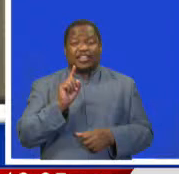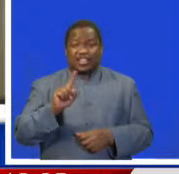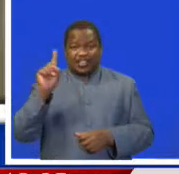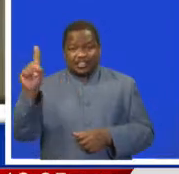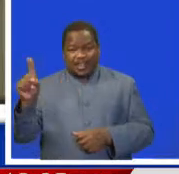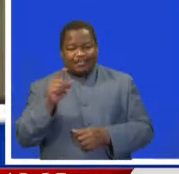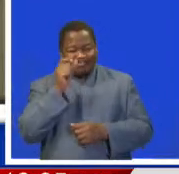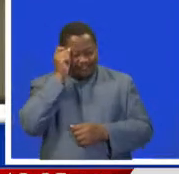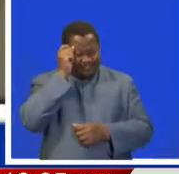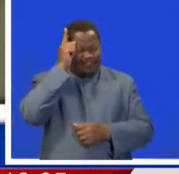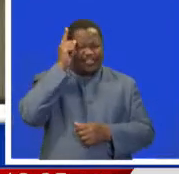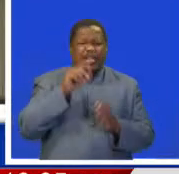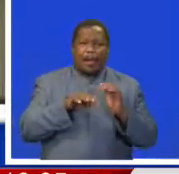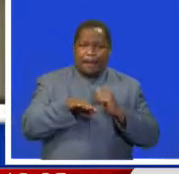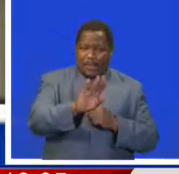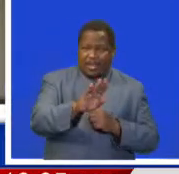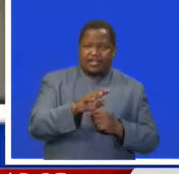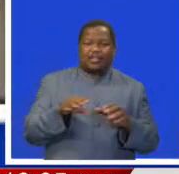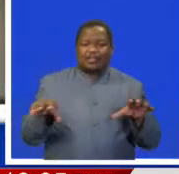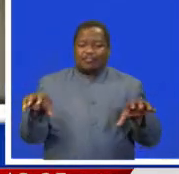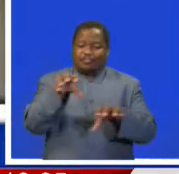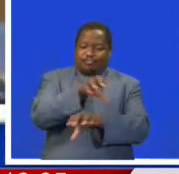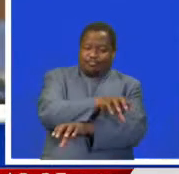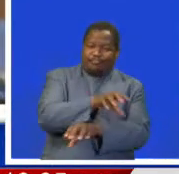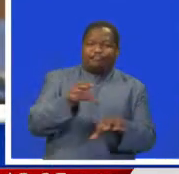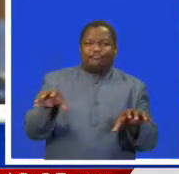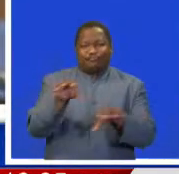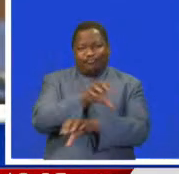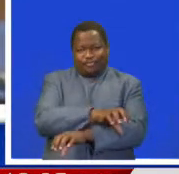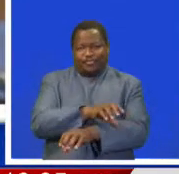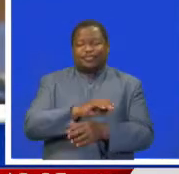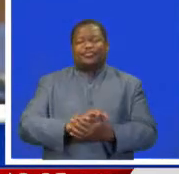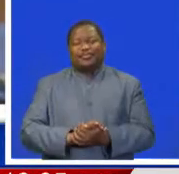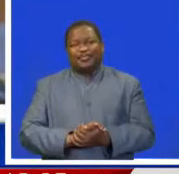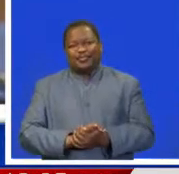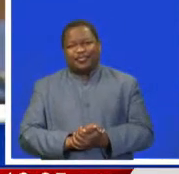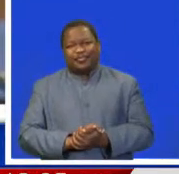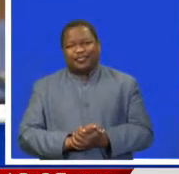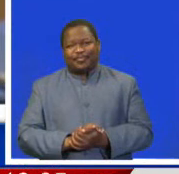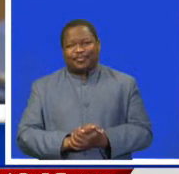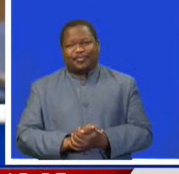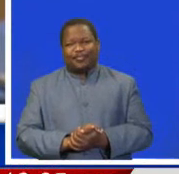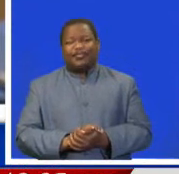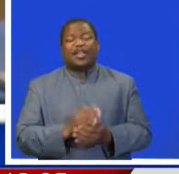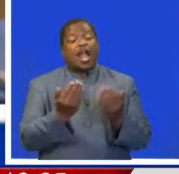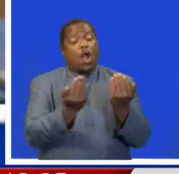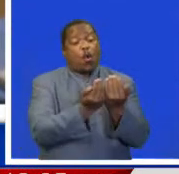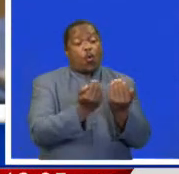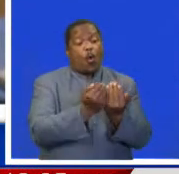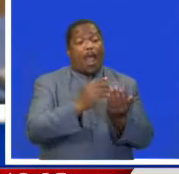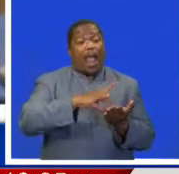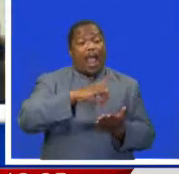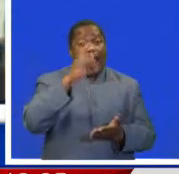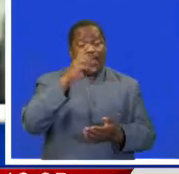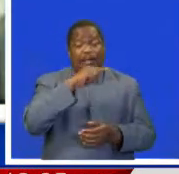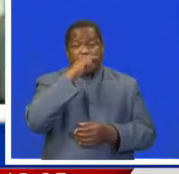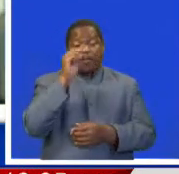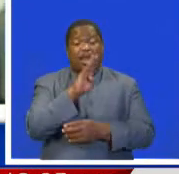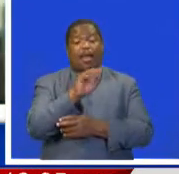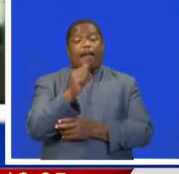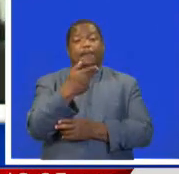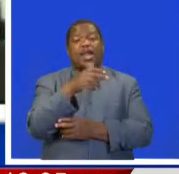angene ngalinye ilanga lamanye angene ngalelinye. Umphathi waso sikola sasebhayi Mangaliso Dlamini uthi sebakwendile labatshelwe litiko